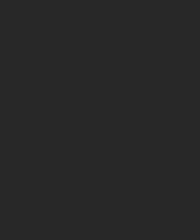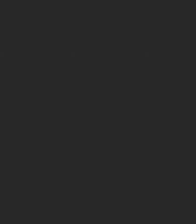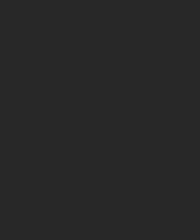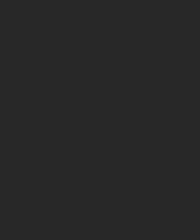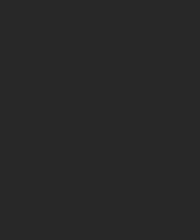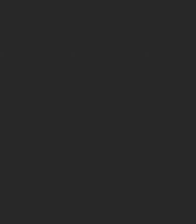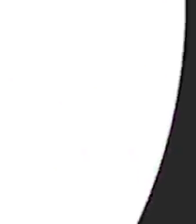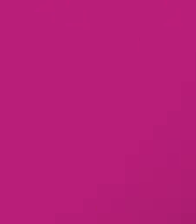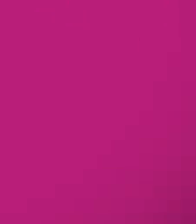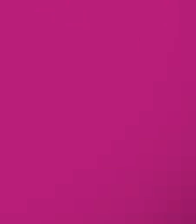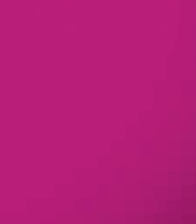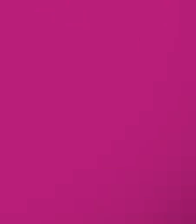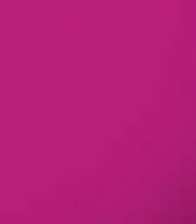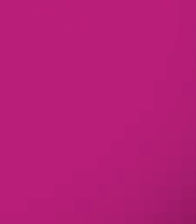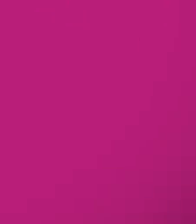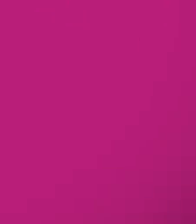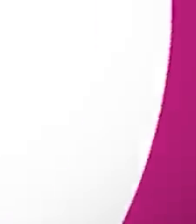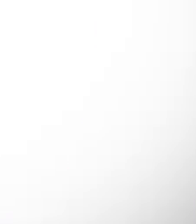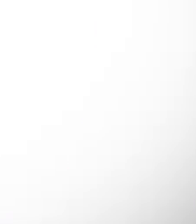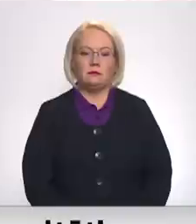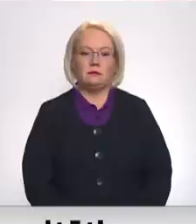Re, viss ēters ir te!